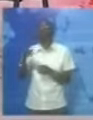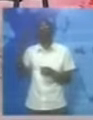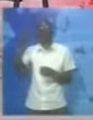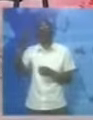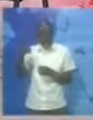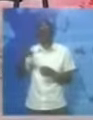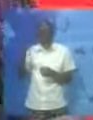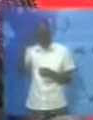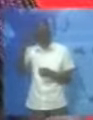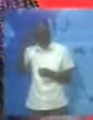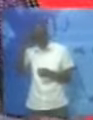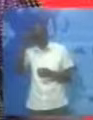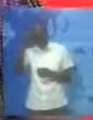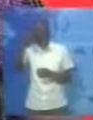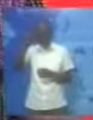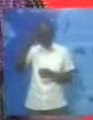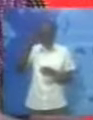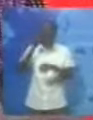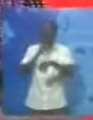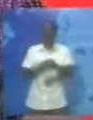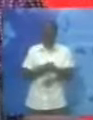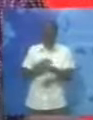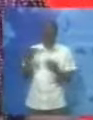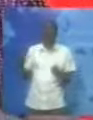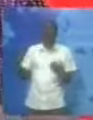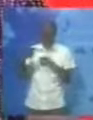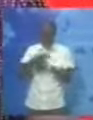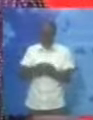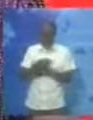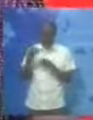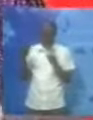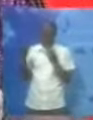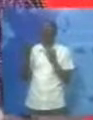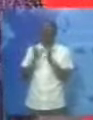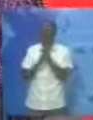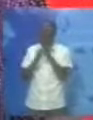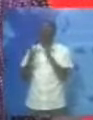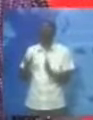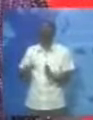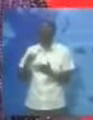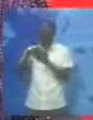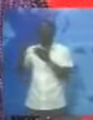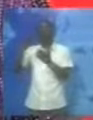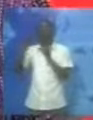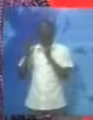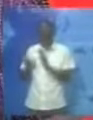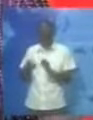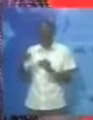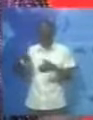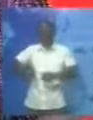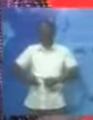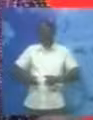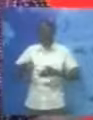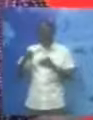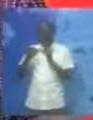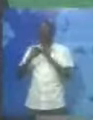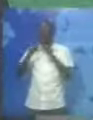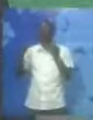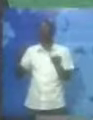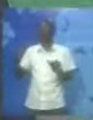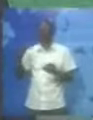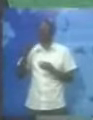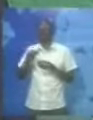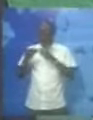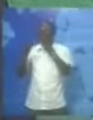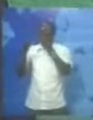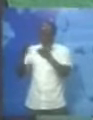du 20h. Et aujourd'hui, beaucoup d'élèves, beaucoup d'étudiants, beaucoup de jeunes journalistes vous ont comme